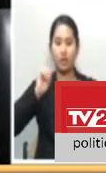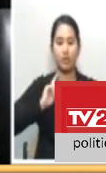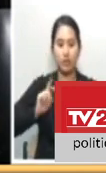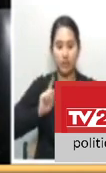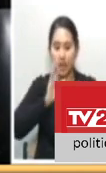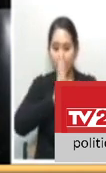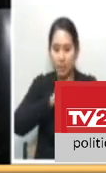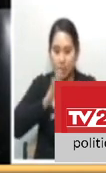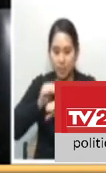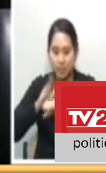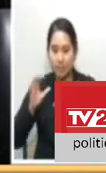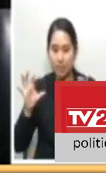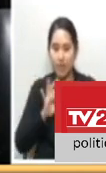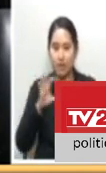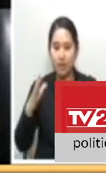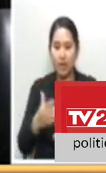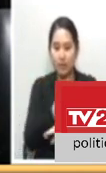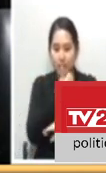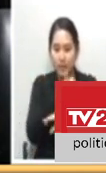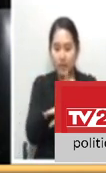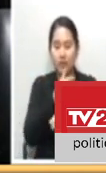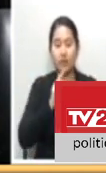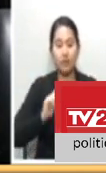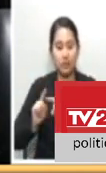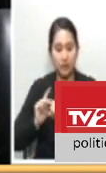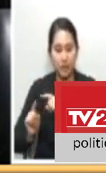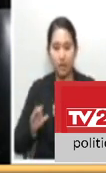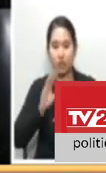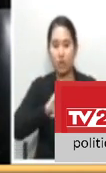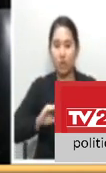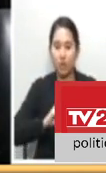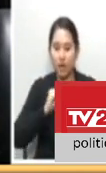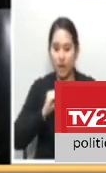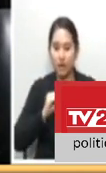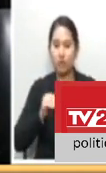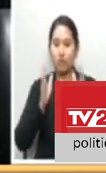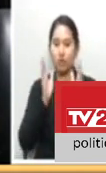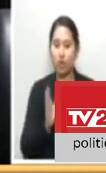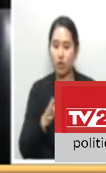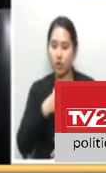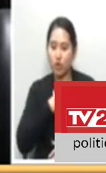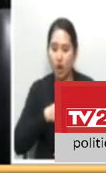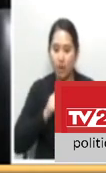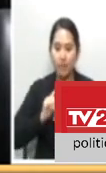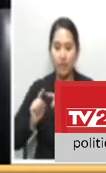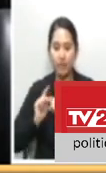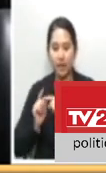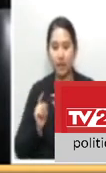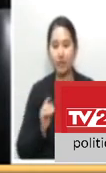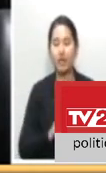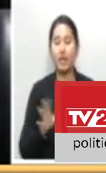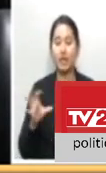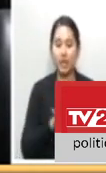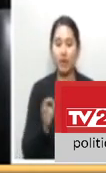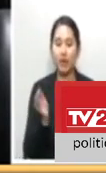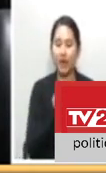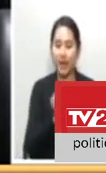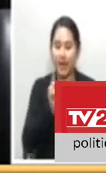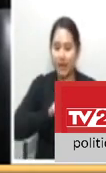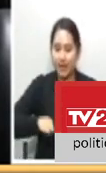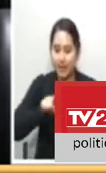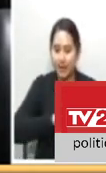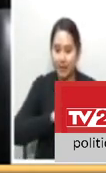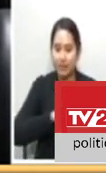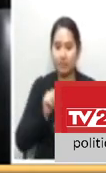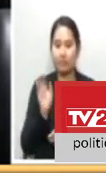ใจทางการเมืองหรือเป็นโครงการประชานิยมที่มีผลต่อคะแนนนิยมในการเลือก